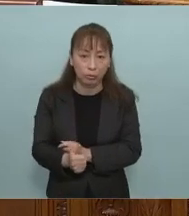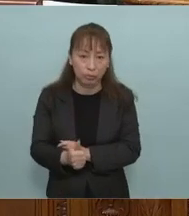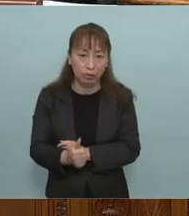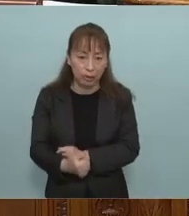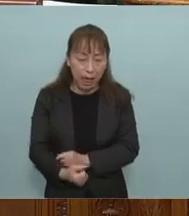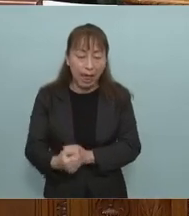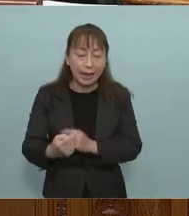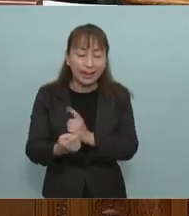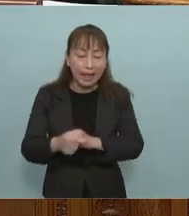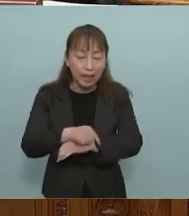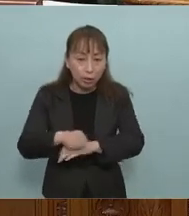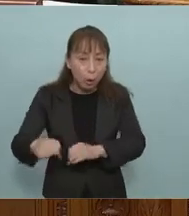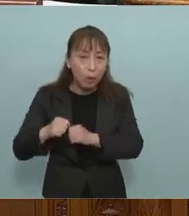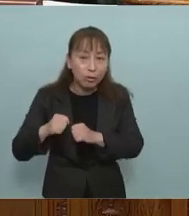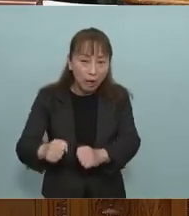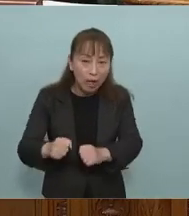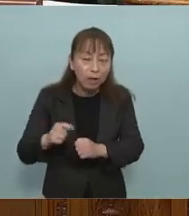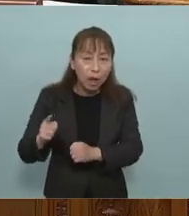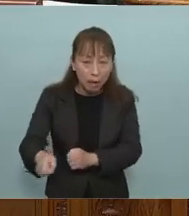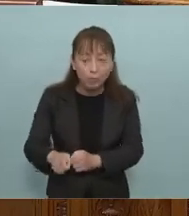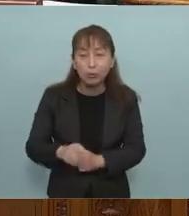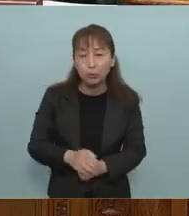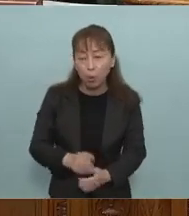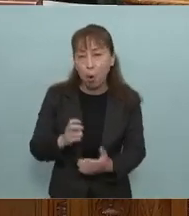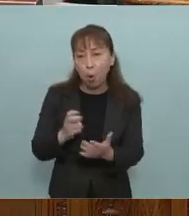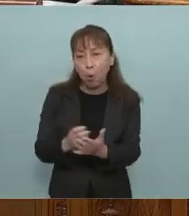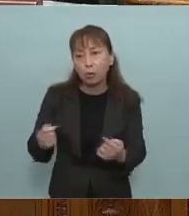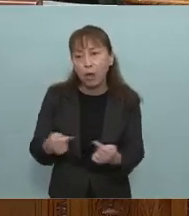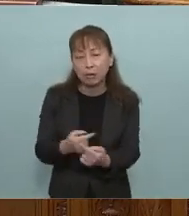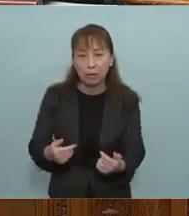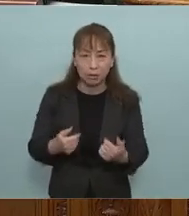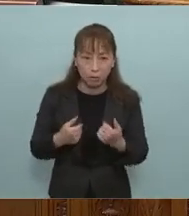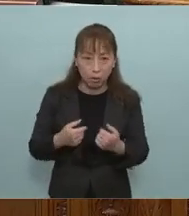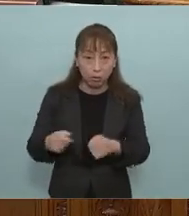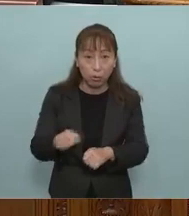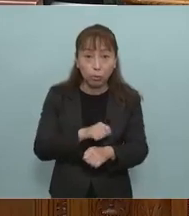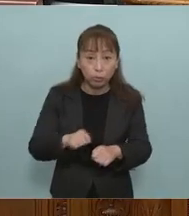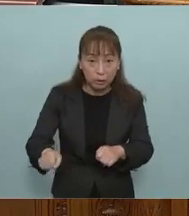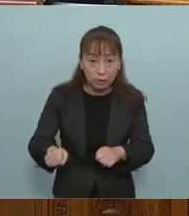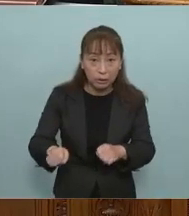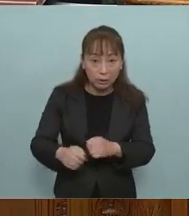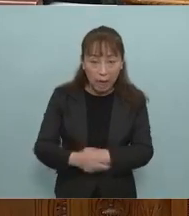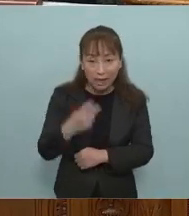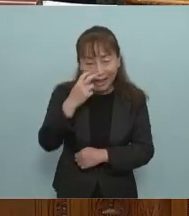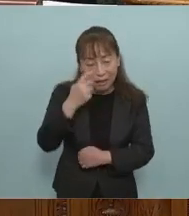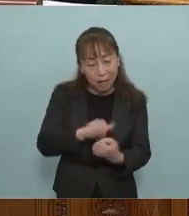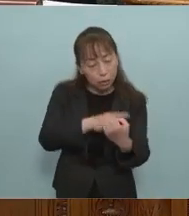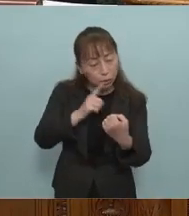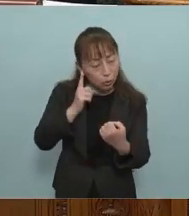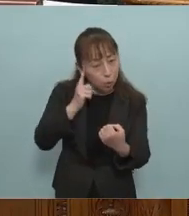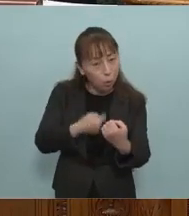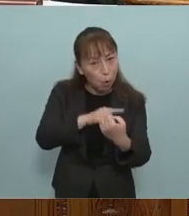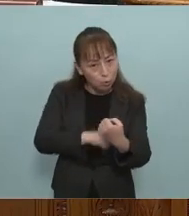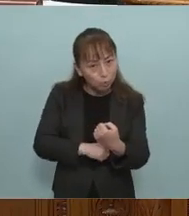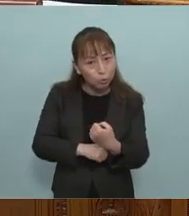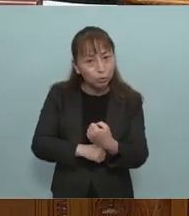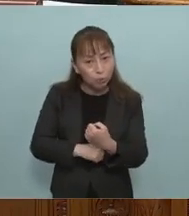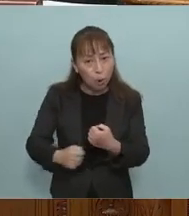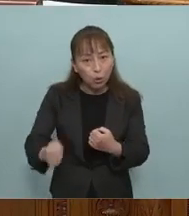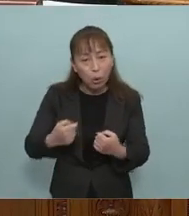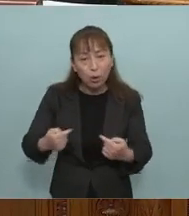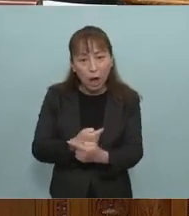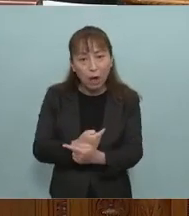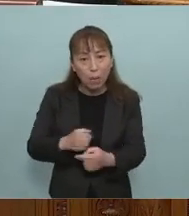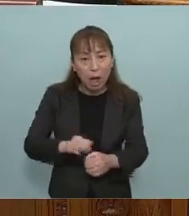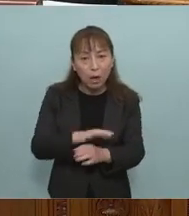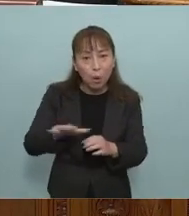できる実効性ある法改正としなければなりません。特に検査能力の強化については、新型コ